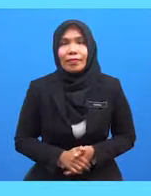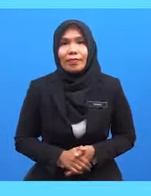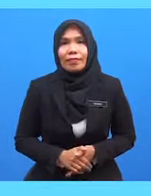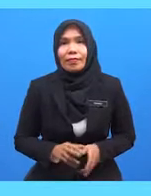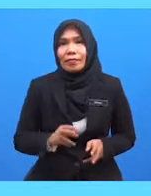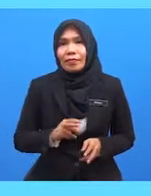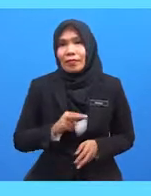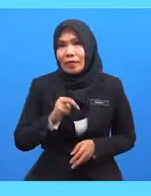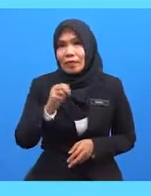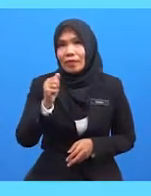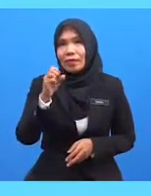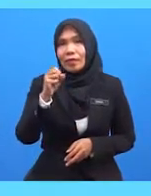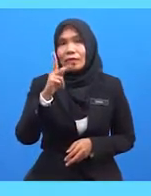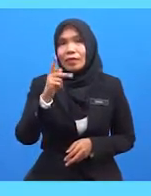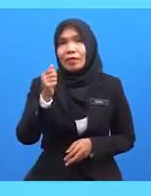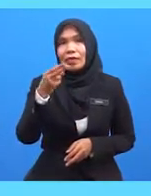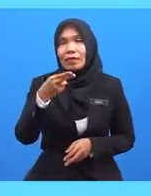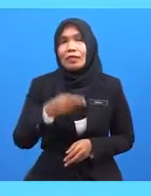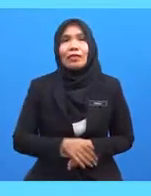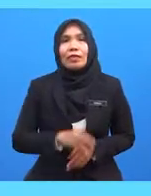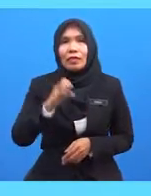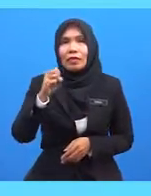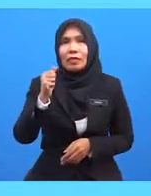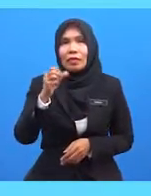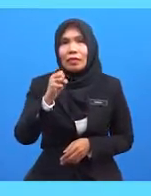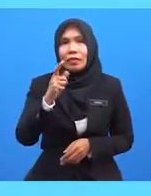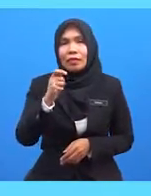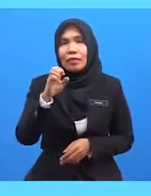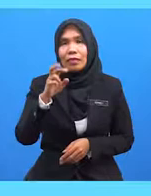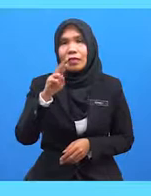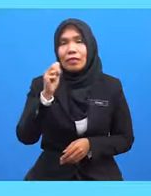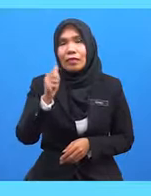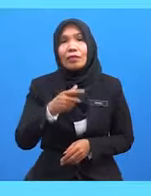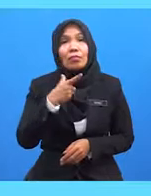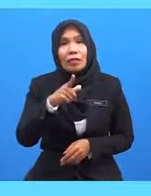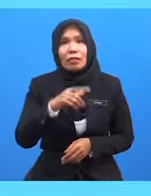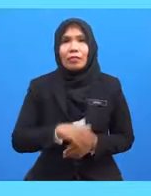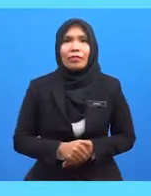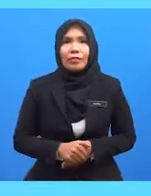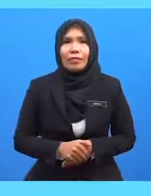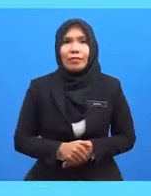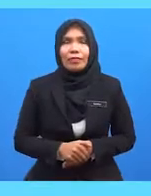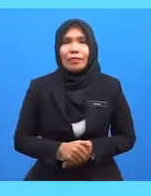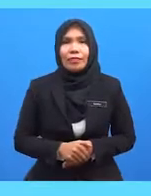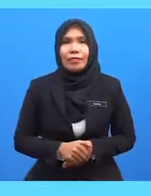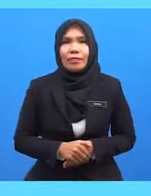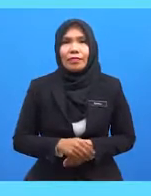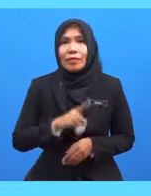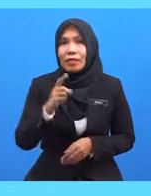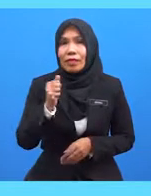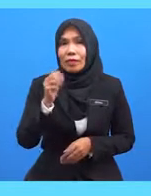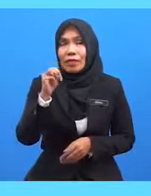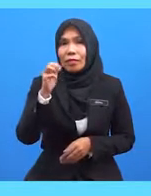Klasik. Zaman Melaka 1403 Masihi hingga 1511 Masihi. Antara